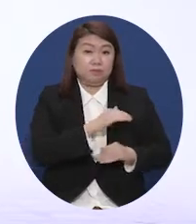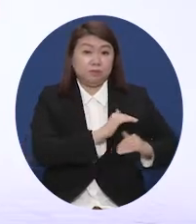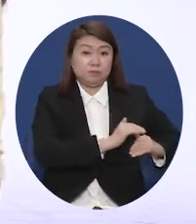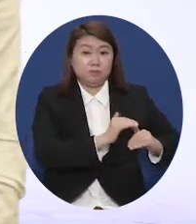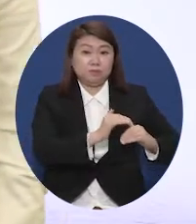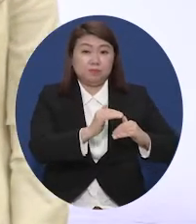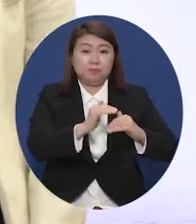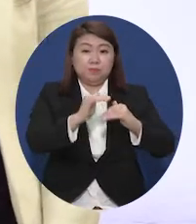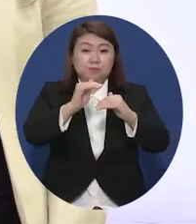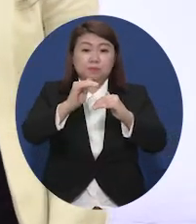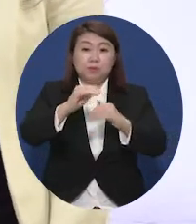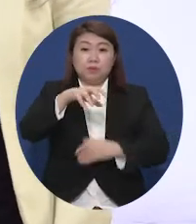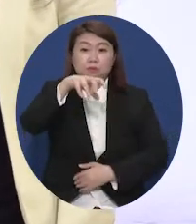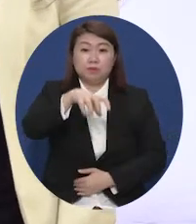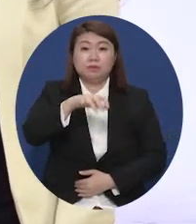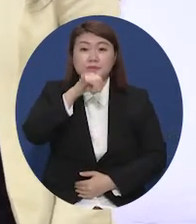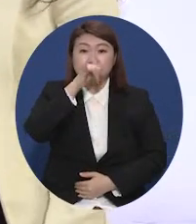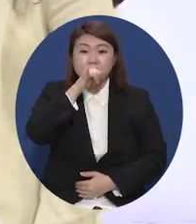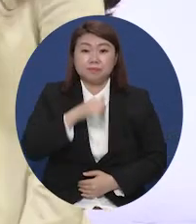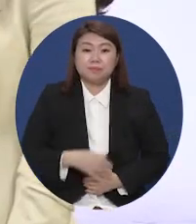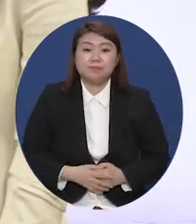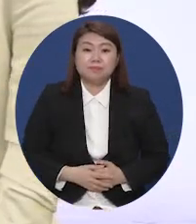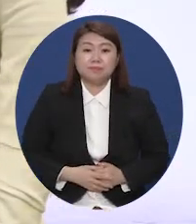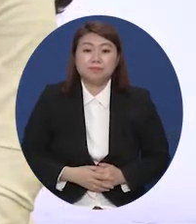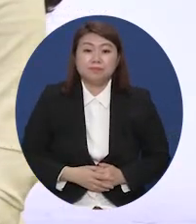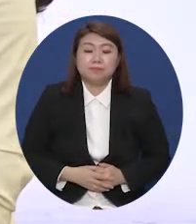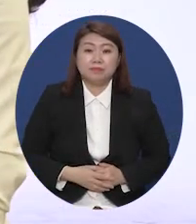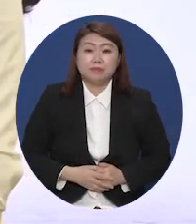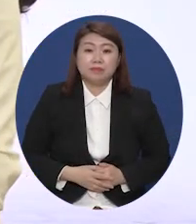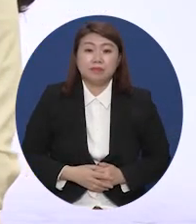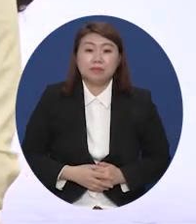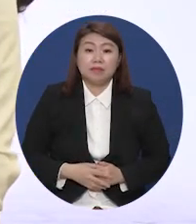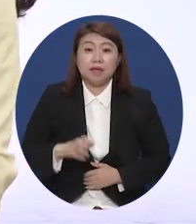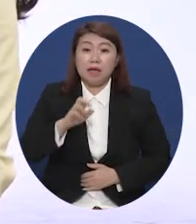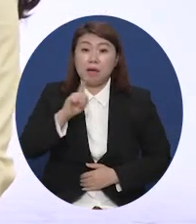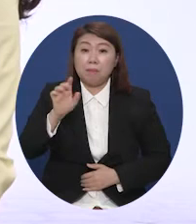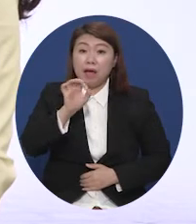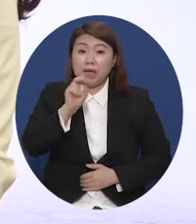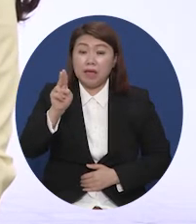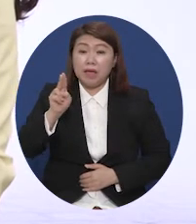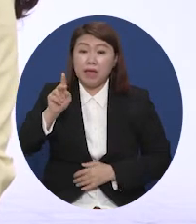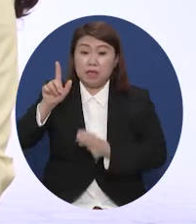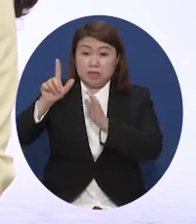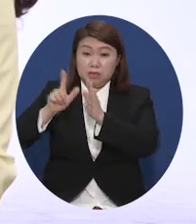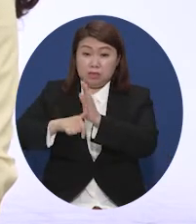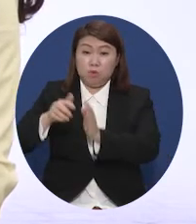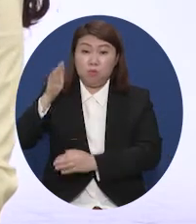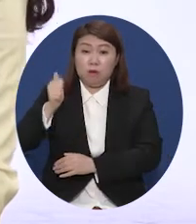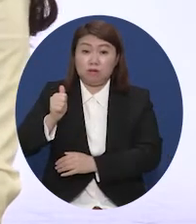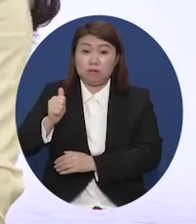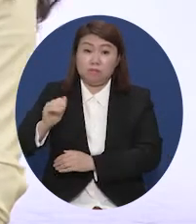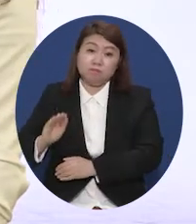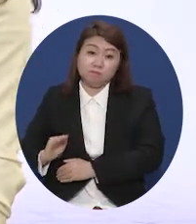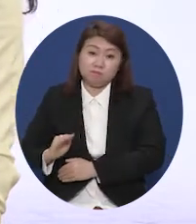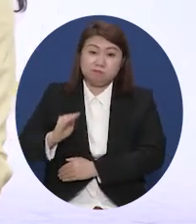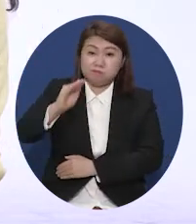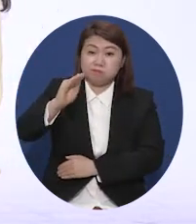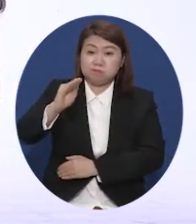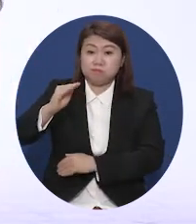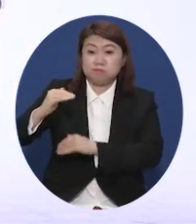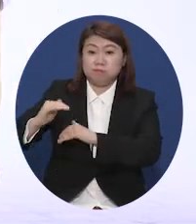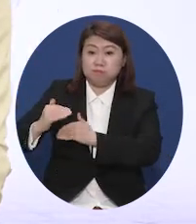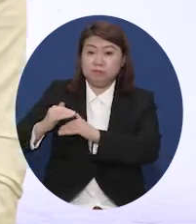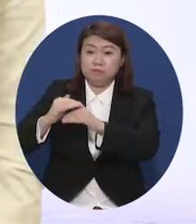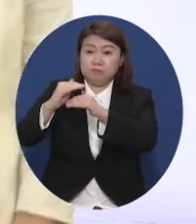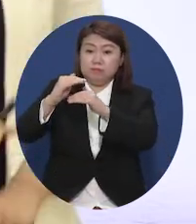올라가 볼 수 있도록 계단 통로가 마련되어 있는데요 마야시대 때 마야의 왕은 이 가파른 계단을 그대로